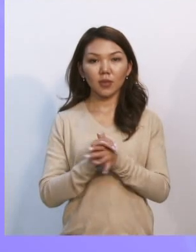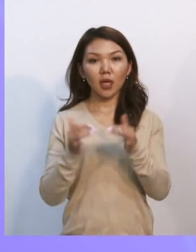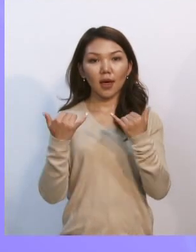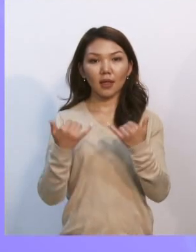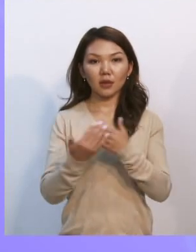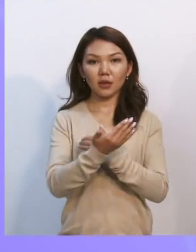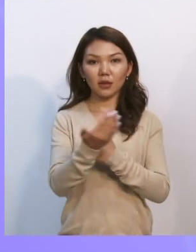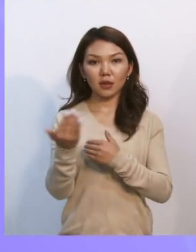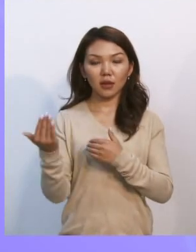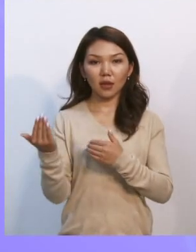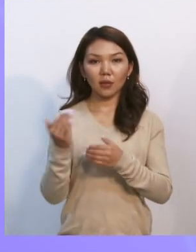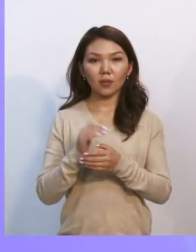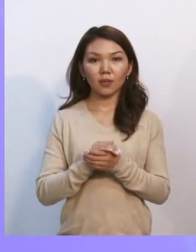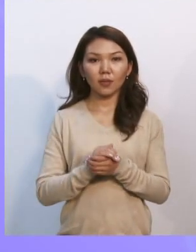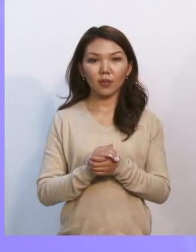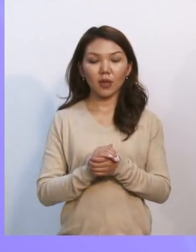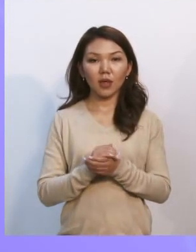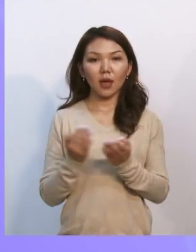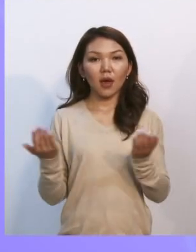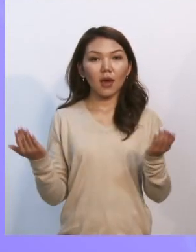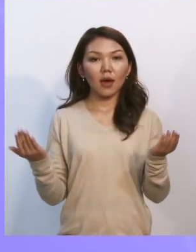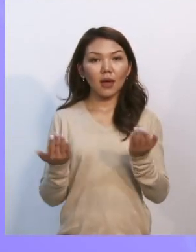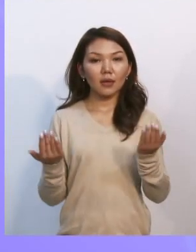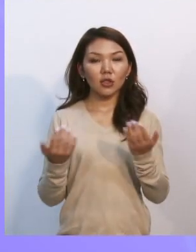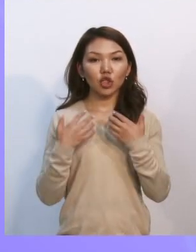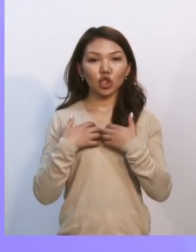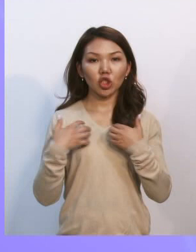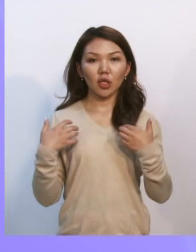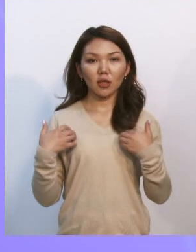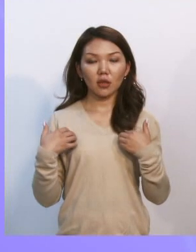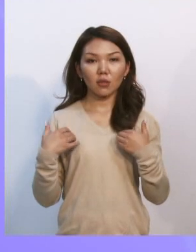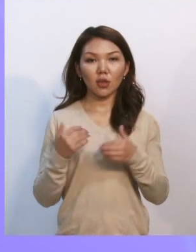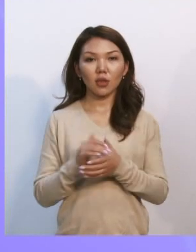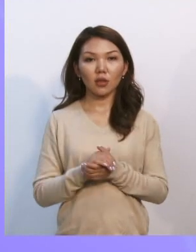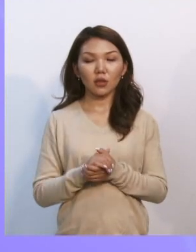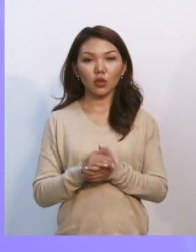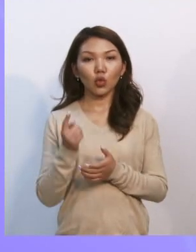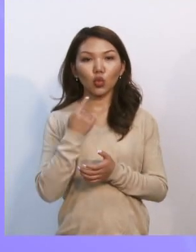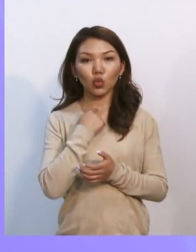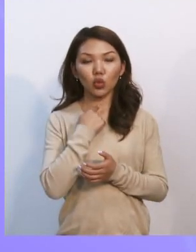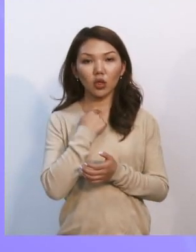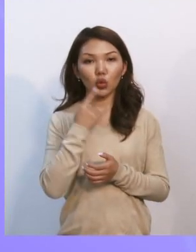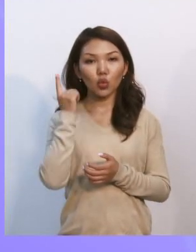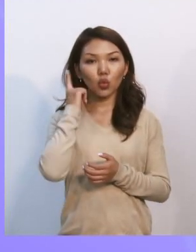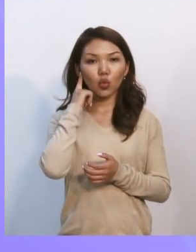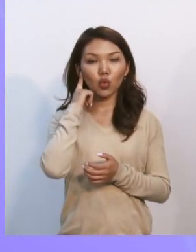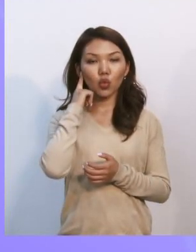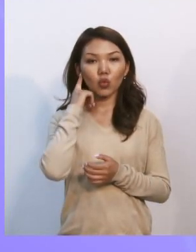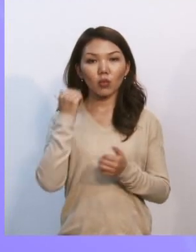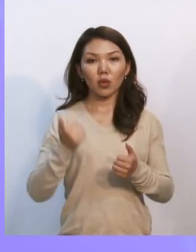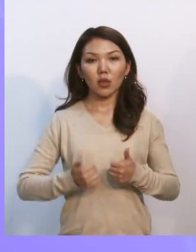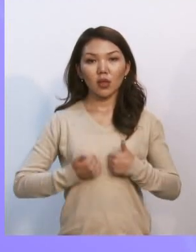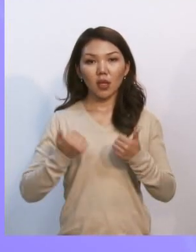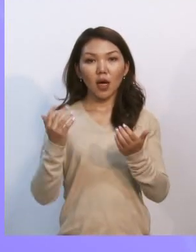Азыр силер кайсы жаныбардын үнү экенин угуп Таап